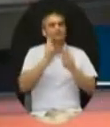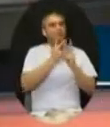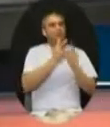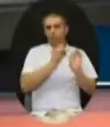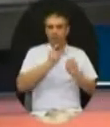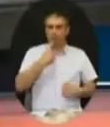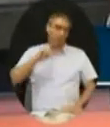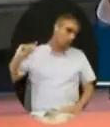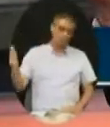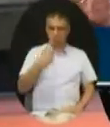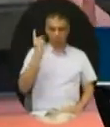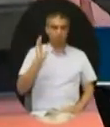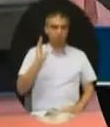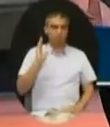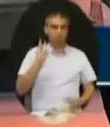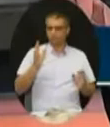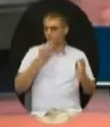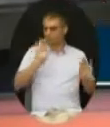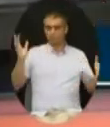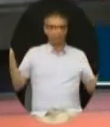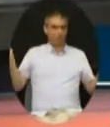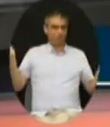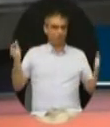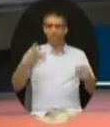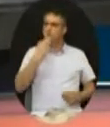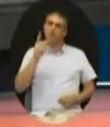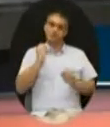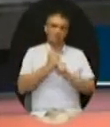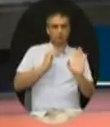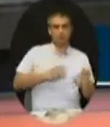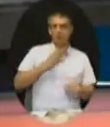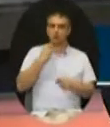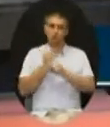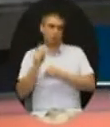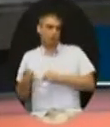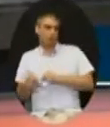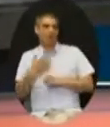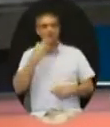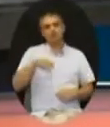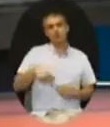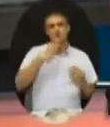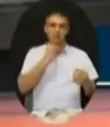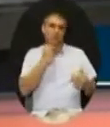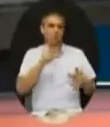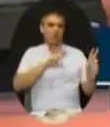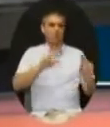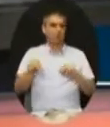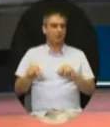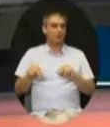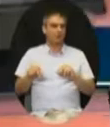אני לא רוצה להחליט, זה בונטון. היהודים הם ככה, ויהודים הם ככה, וישראלים ויהודים, וזה אותו